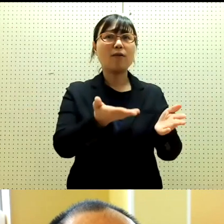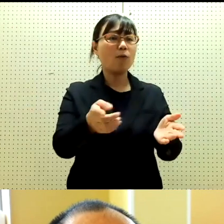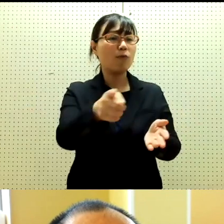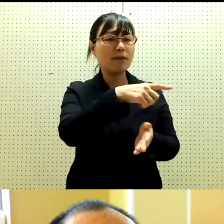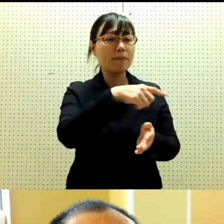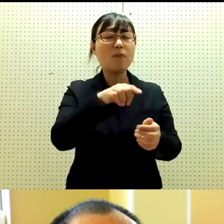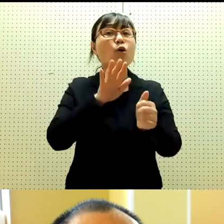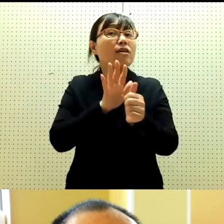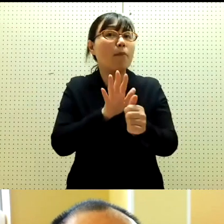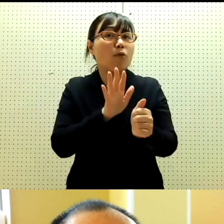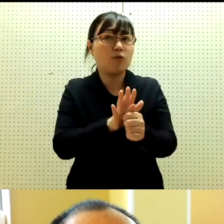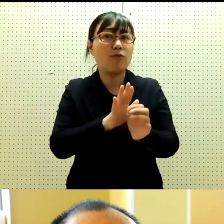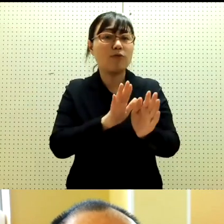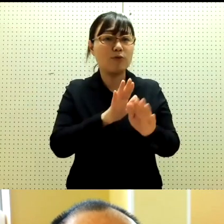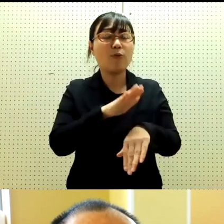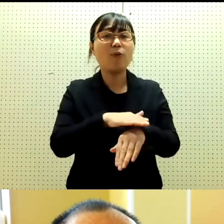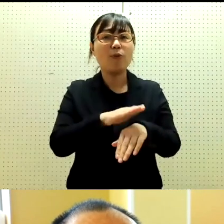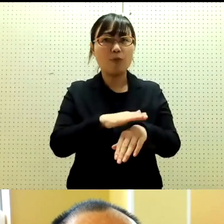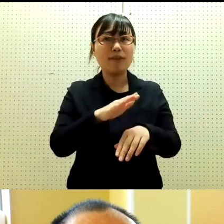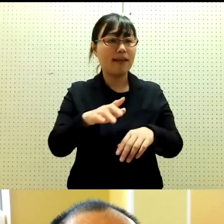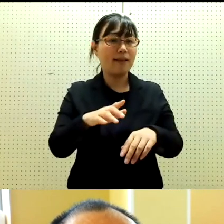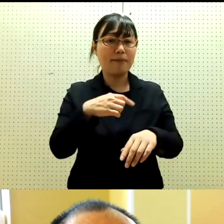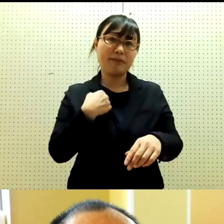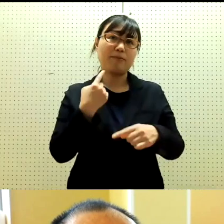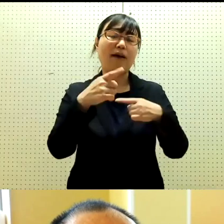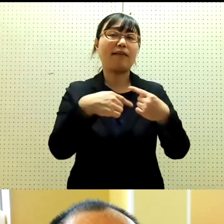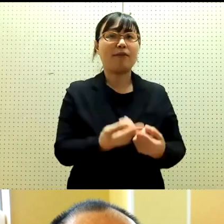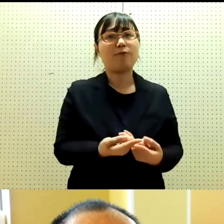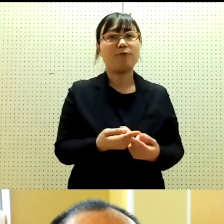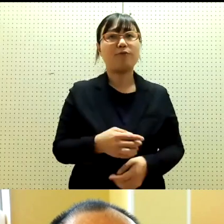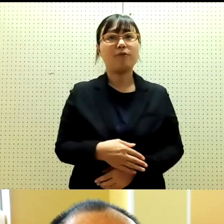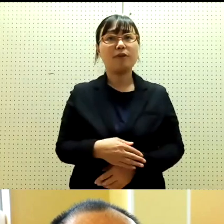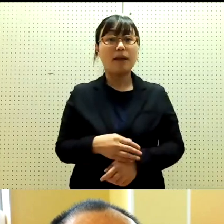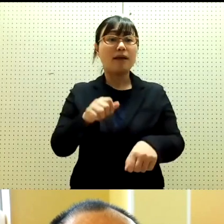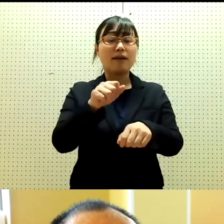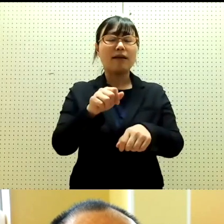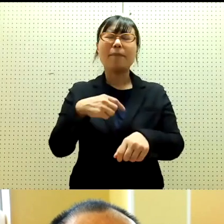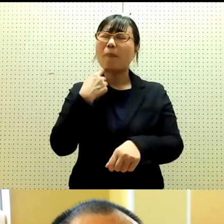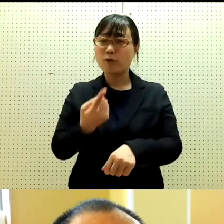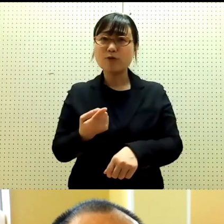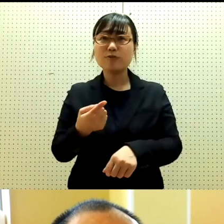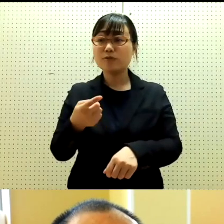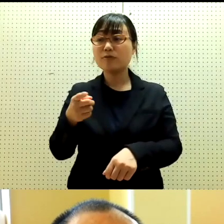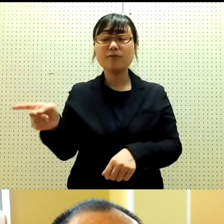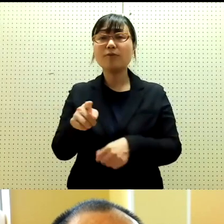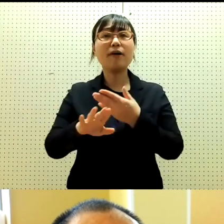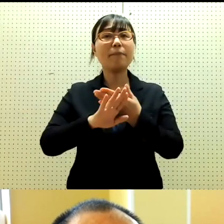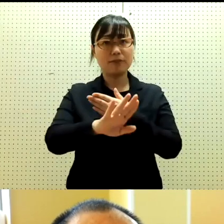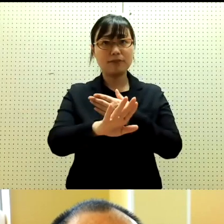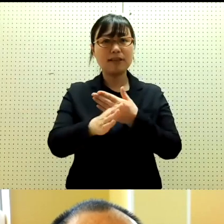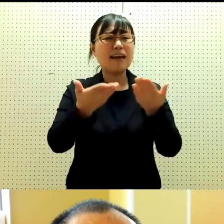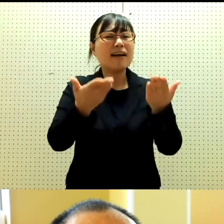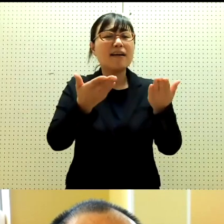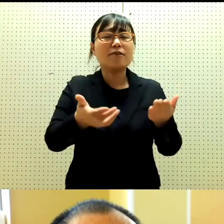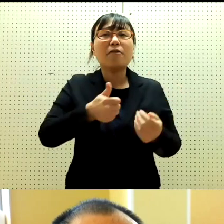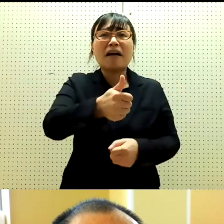っているケースで、もう一つはですね、これは特別支援とはまたちょっと違うんですけれども、学校通いたくても通